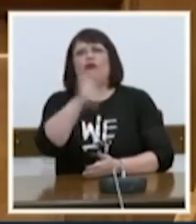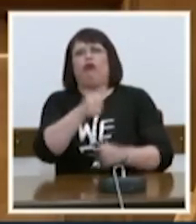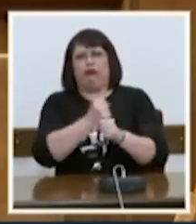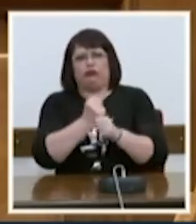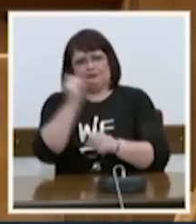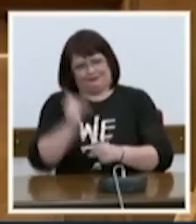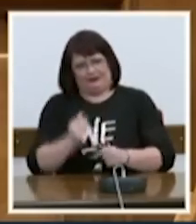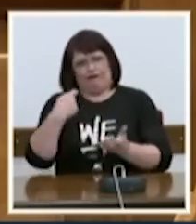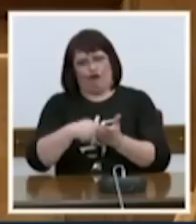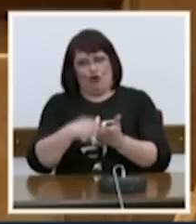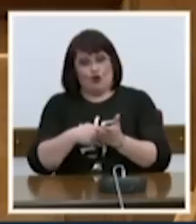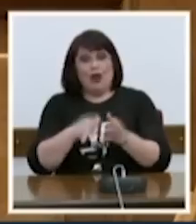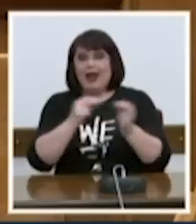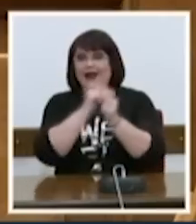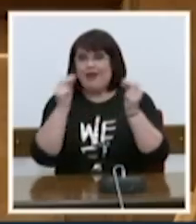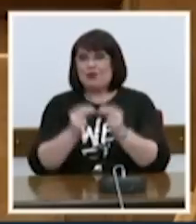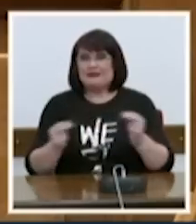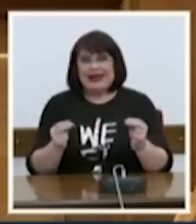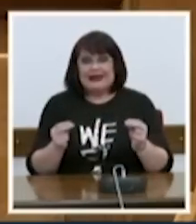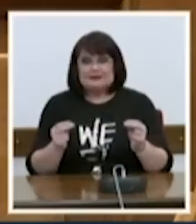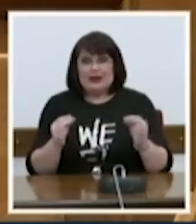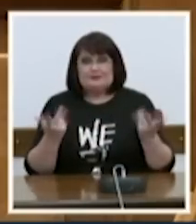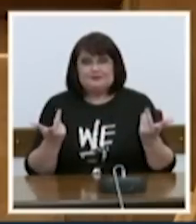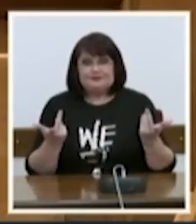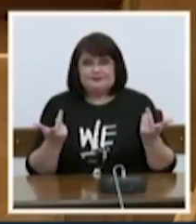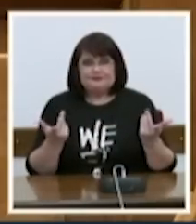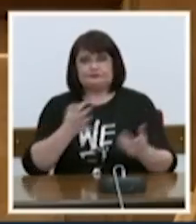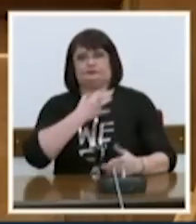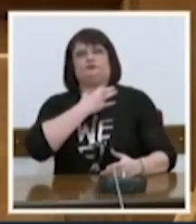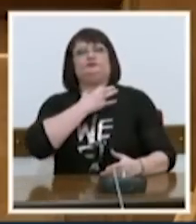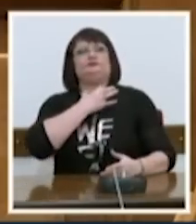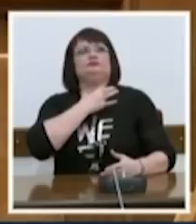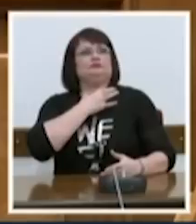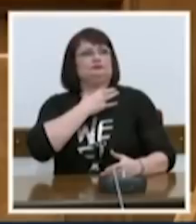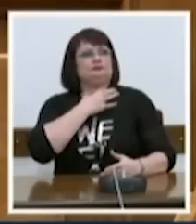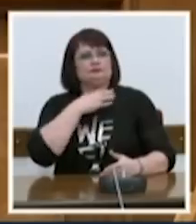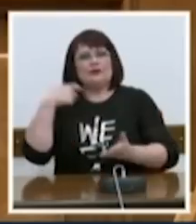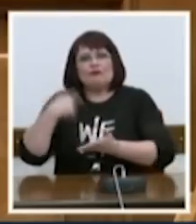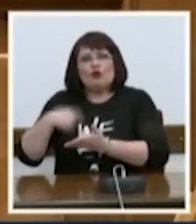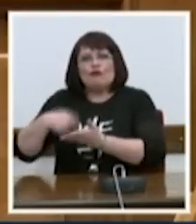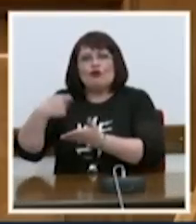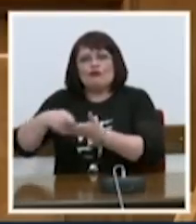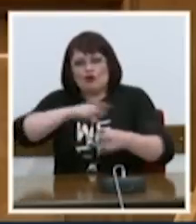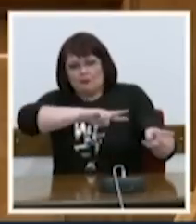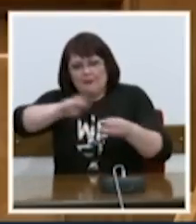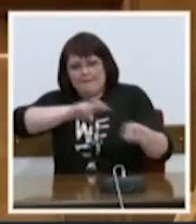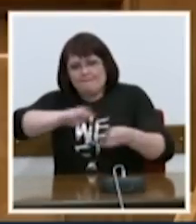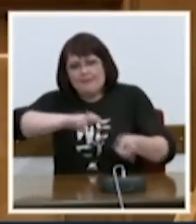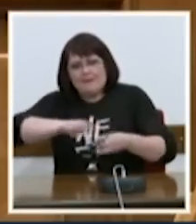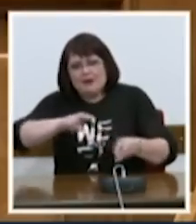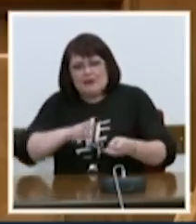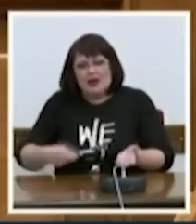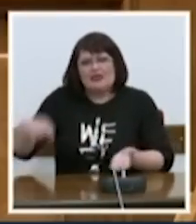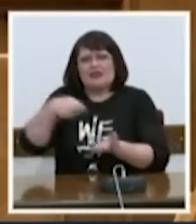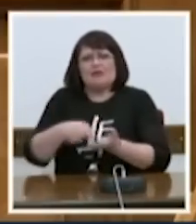που όμως θα κληθεί μέσα από ένα ασφυκτικό δίκτυο φοροαφέμαξης να πληρώσει